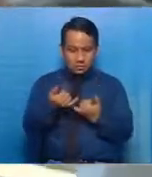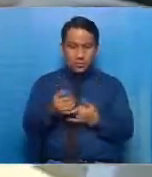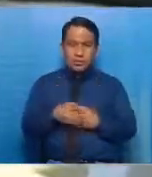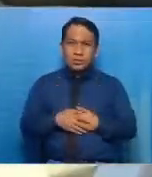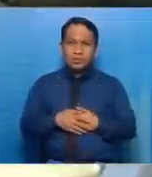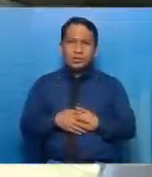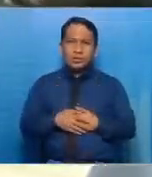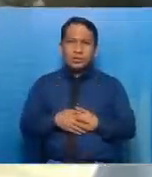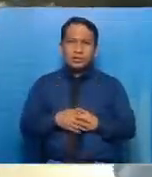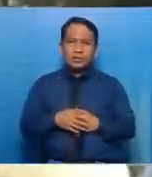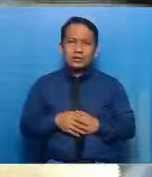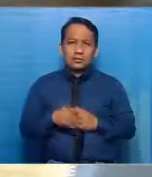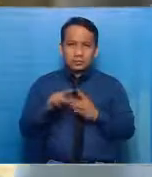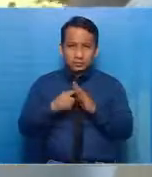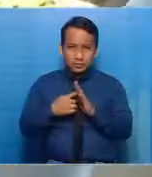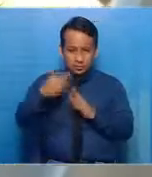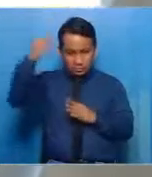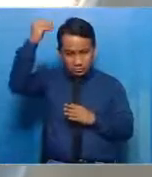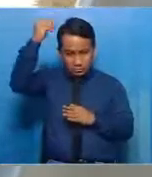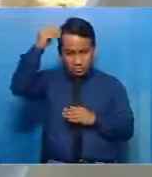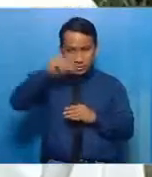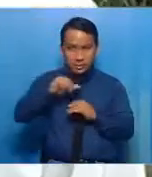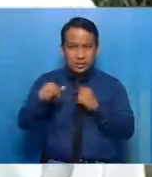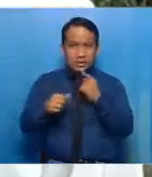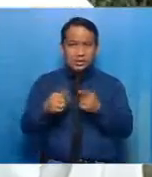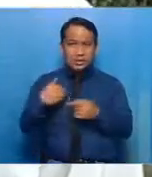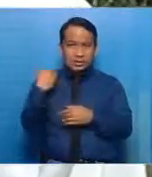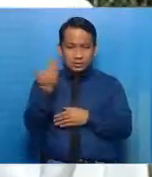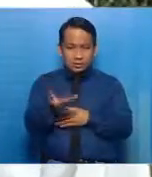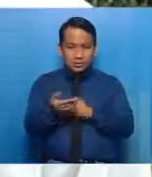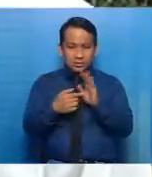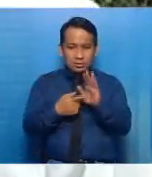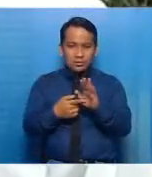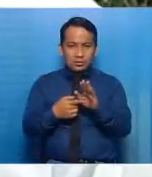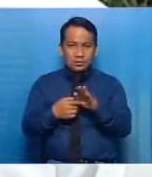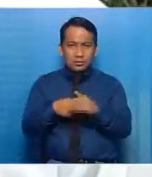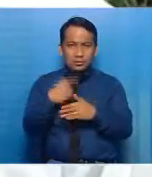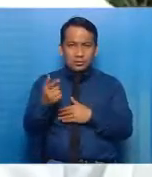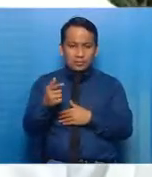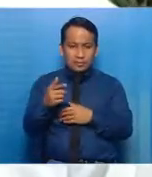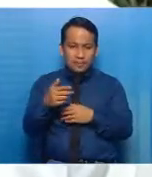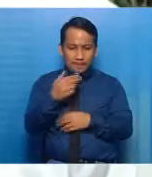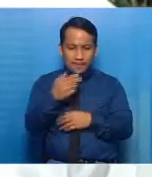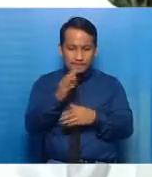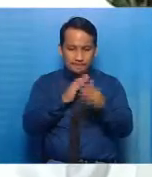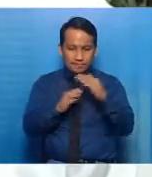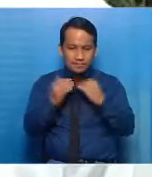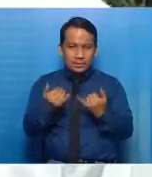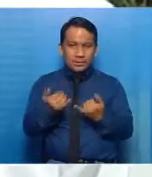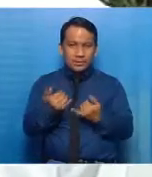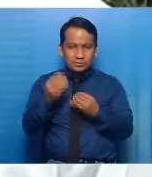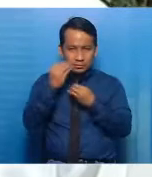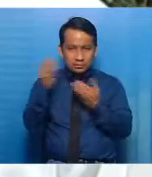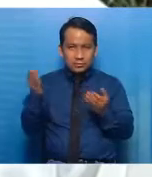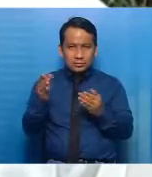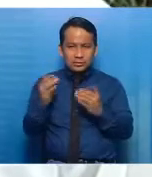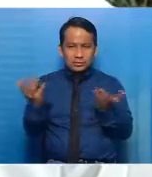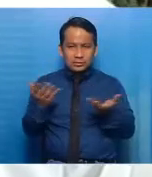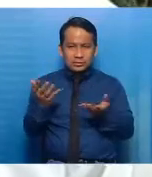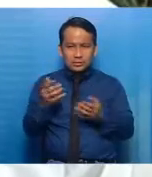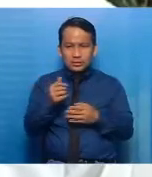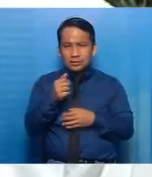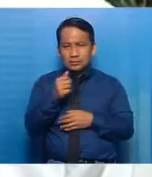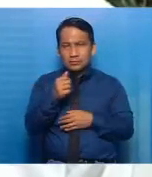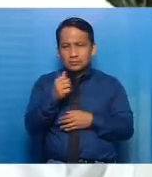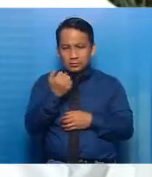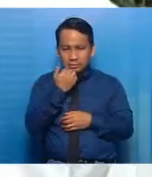Sa Alabok tayo nagmula, sa Alabok tayo babalik. In all sincerity, humility and honesty, tingnan natin saan tayo nagkakamali.